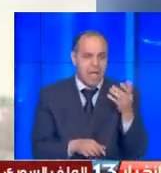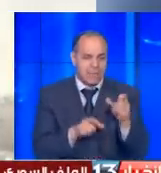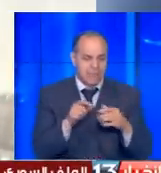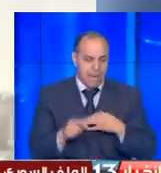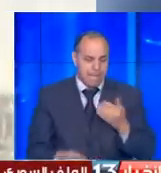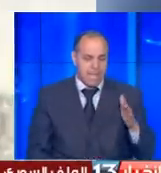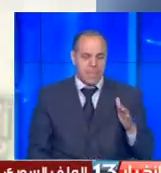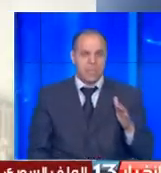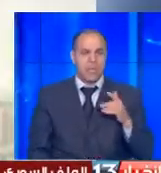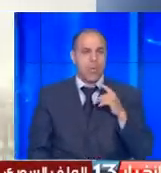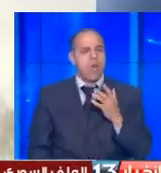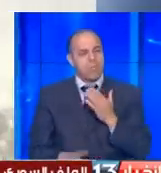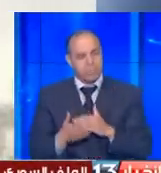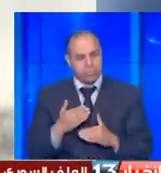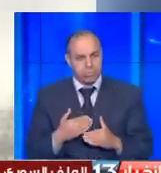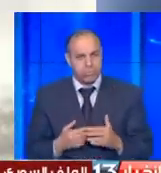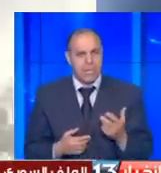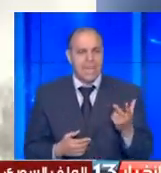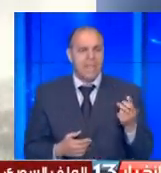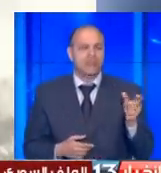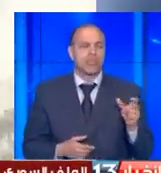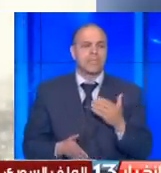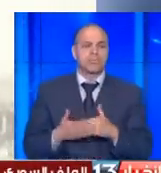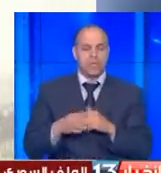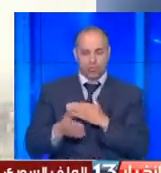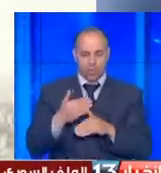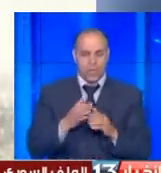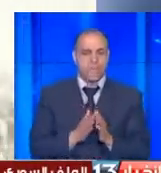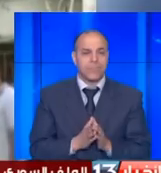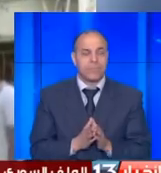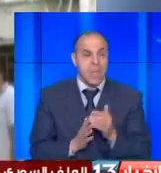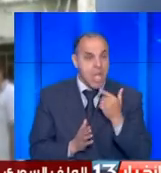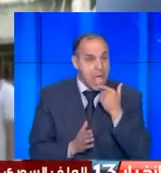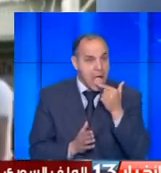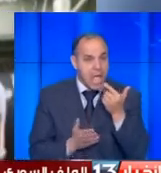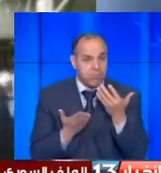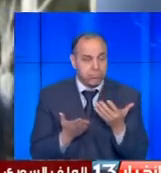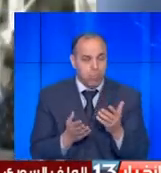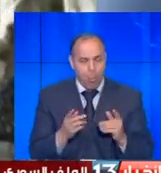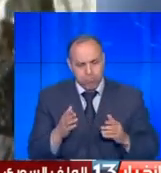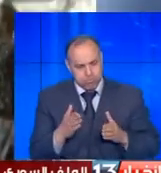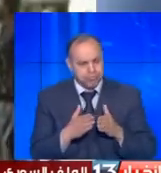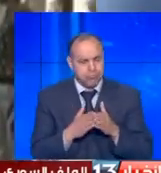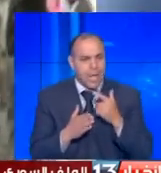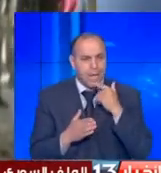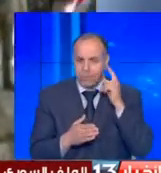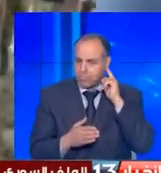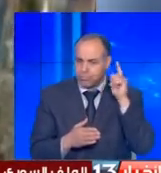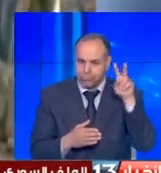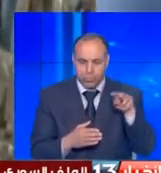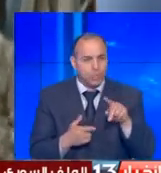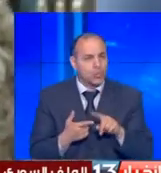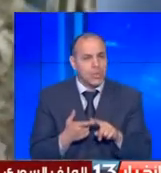5 مدنيين قتلى وإصابة أكثر من 30 آخرين بجروح. وتزامنا مع هذا التصعيد الميداني، أكدت مصادر